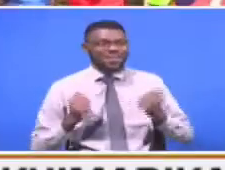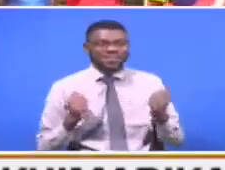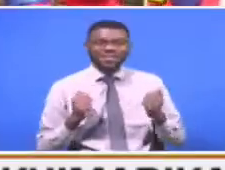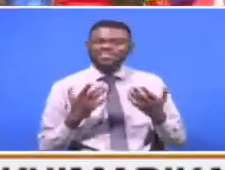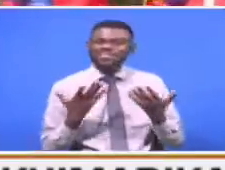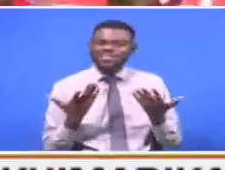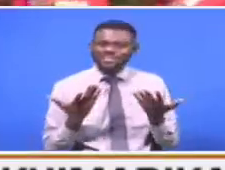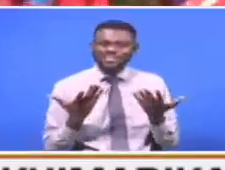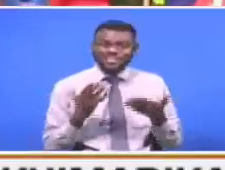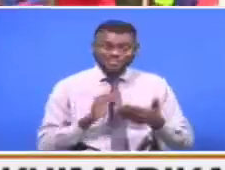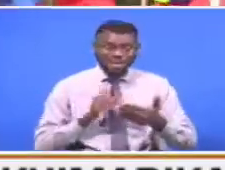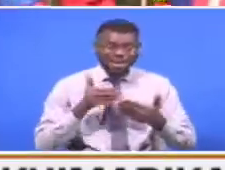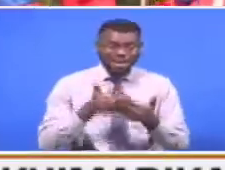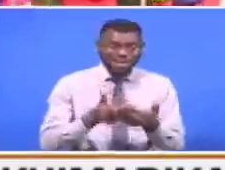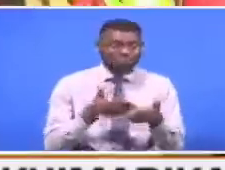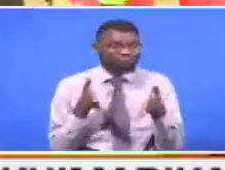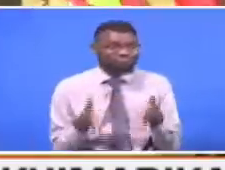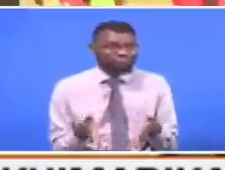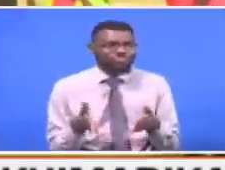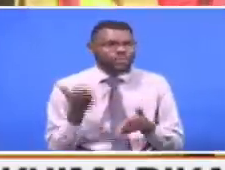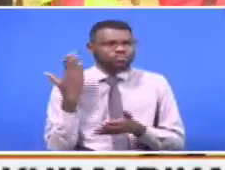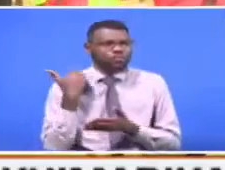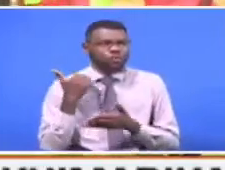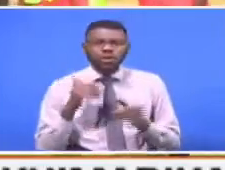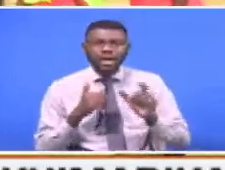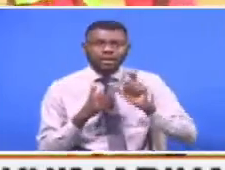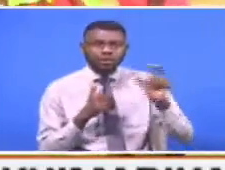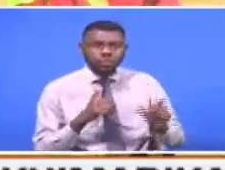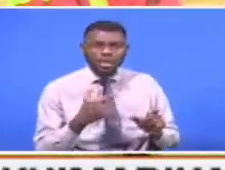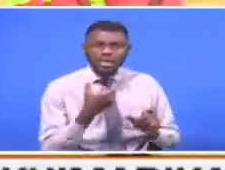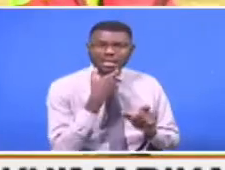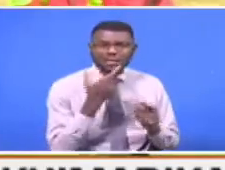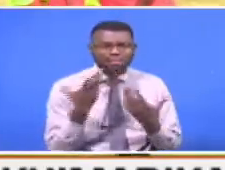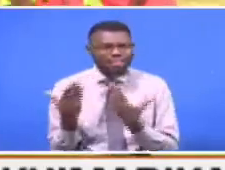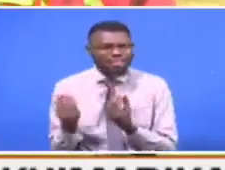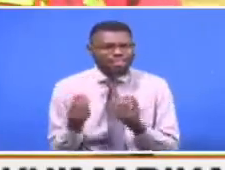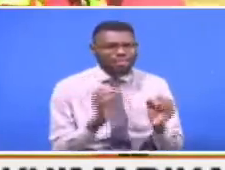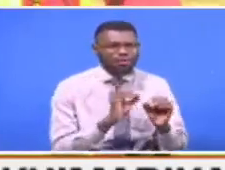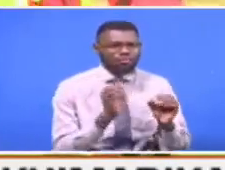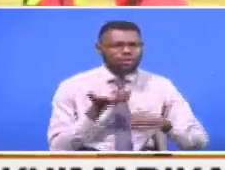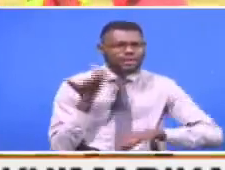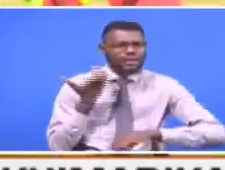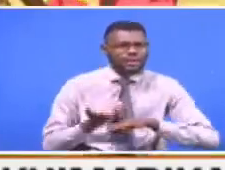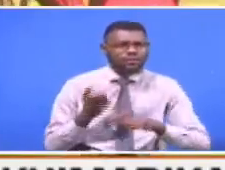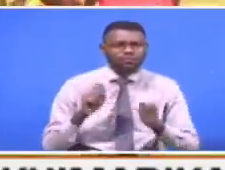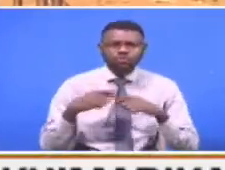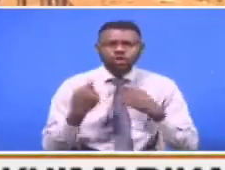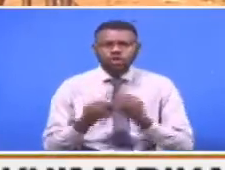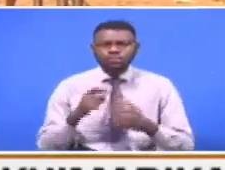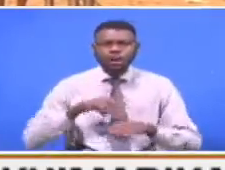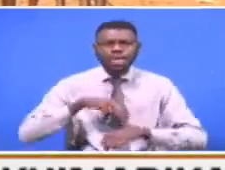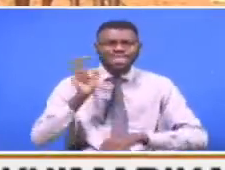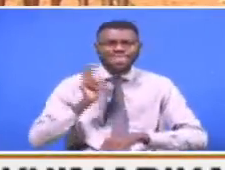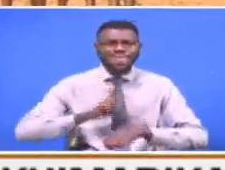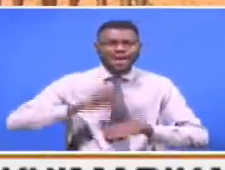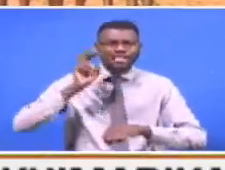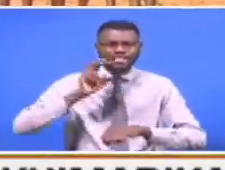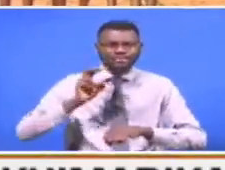Na ilikuwa ngumu sana kupita region ya Nyanza kwa sababu kupitia timu kama Nyakach ni